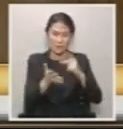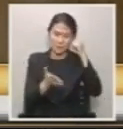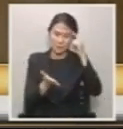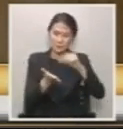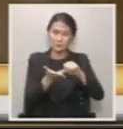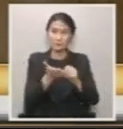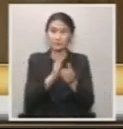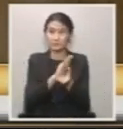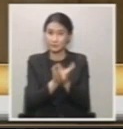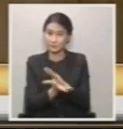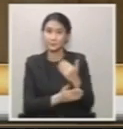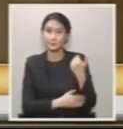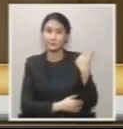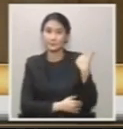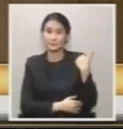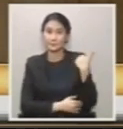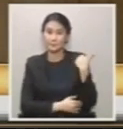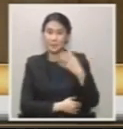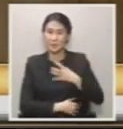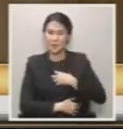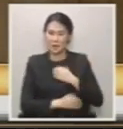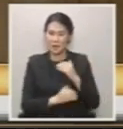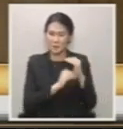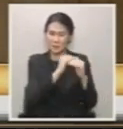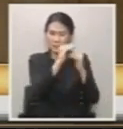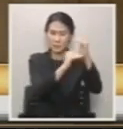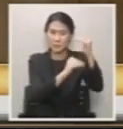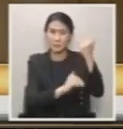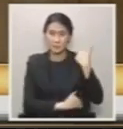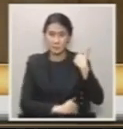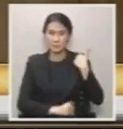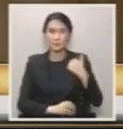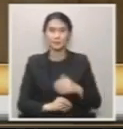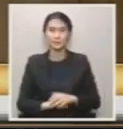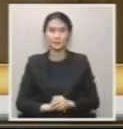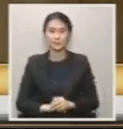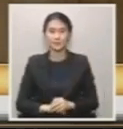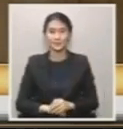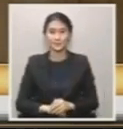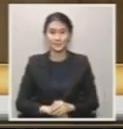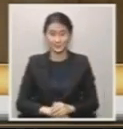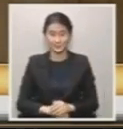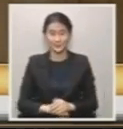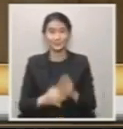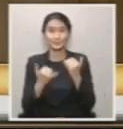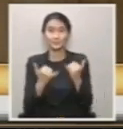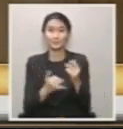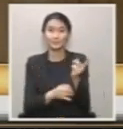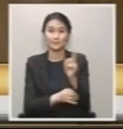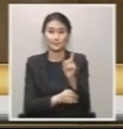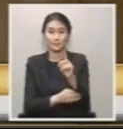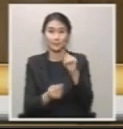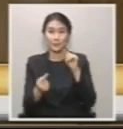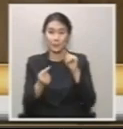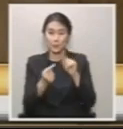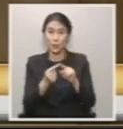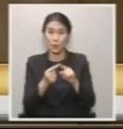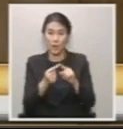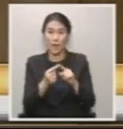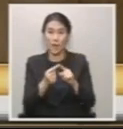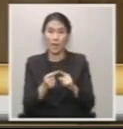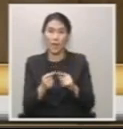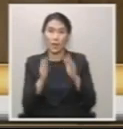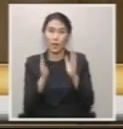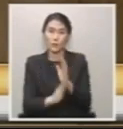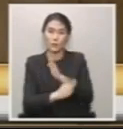ไขให้ได้ดีที่สุดนะครับนอกจากนั้นแล้วการเดินทางการอำนวยความสะดวกของคนพิ